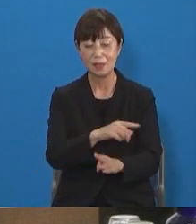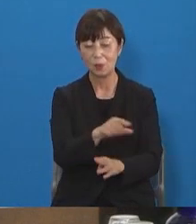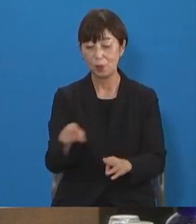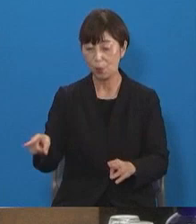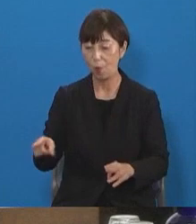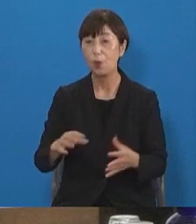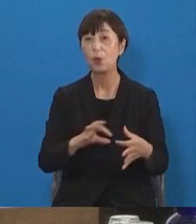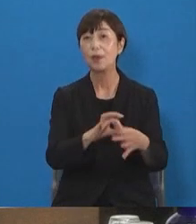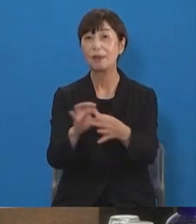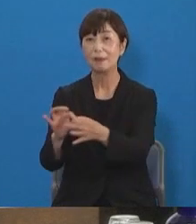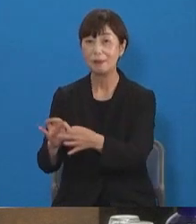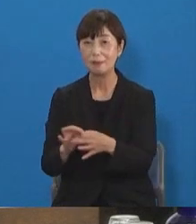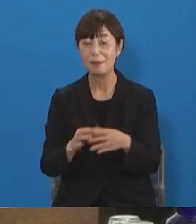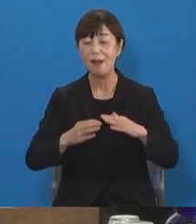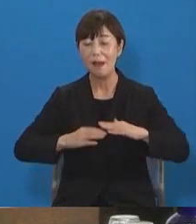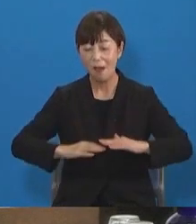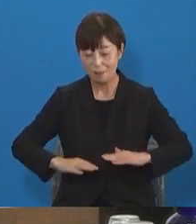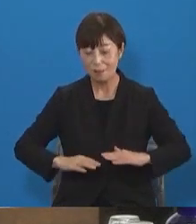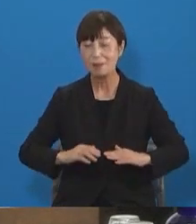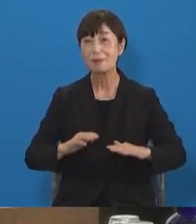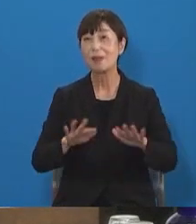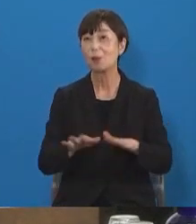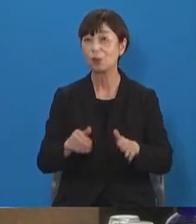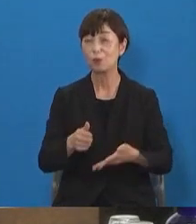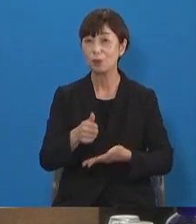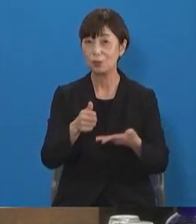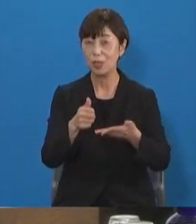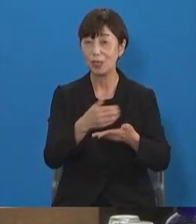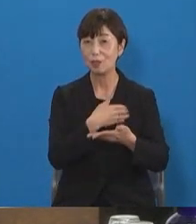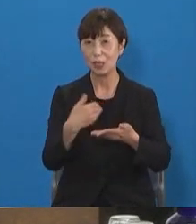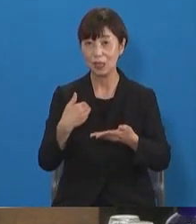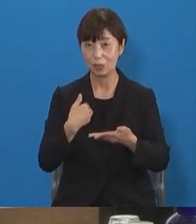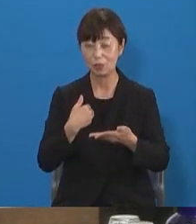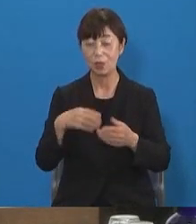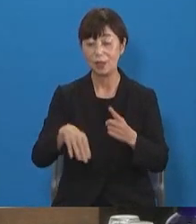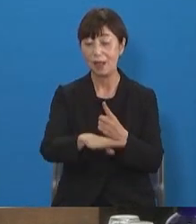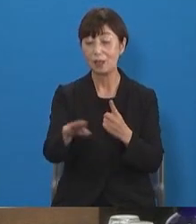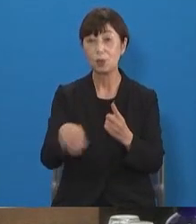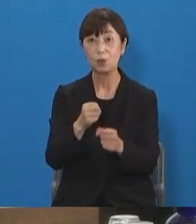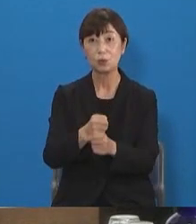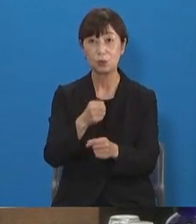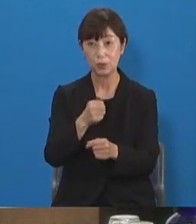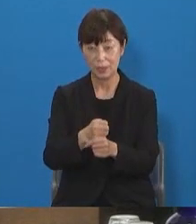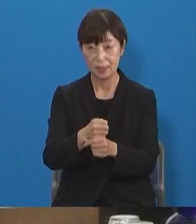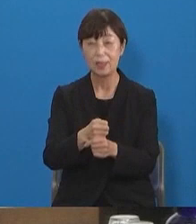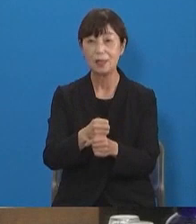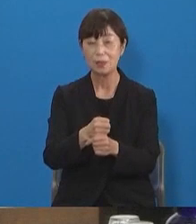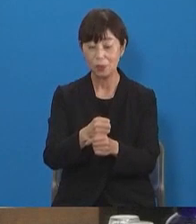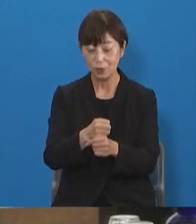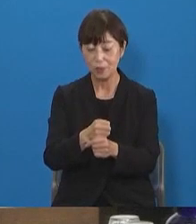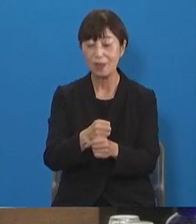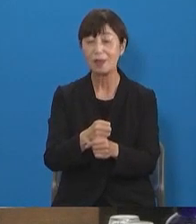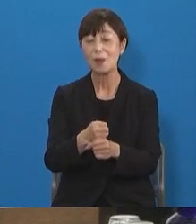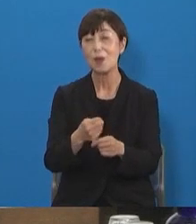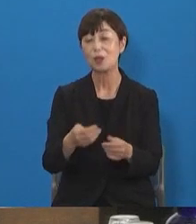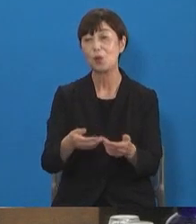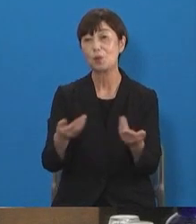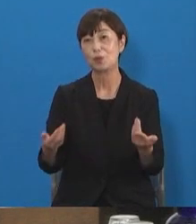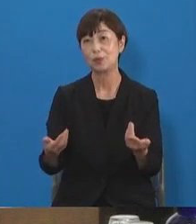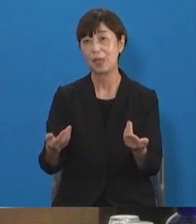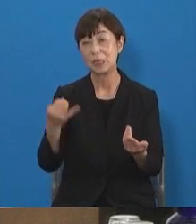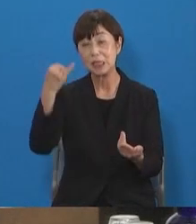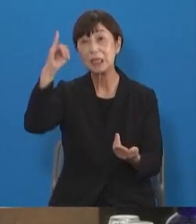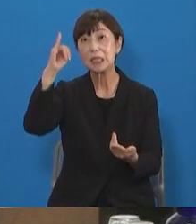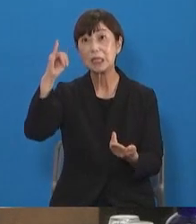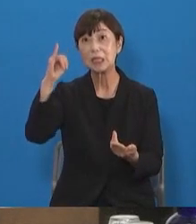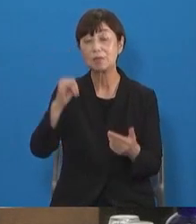し、安心して子育てができる労働環境づくりに取り組む中、性別役割分担意識の解消に向けた啓発